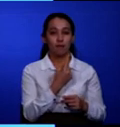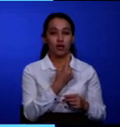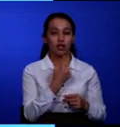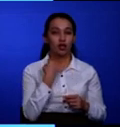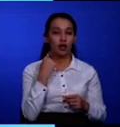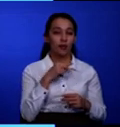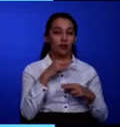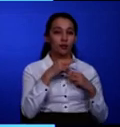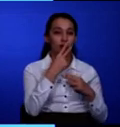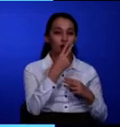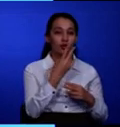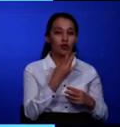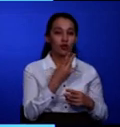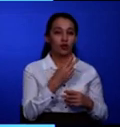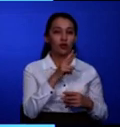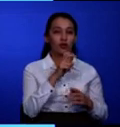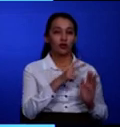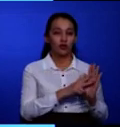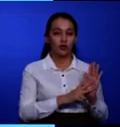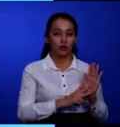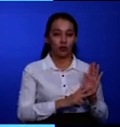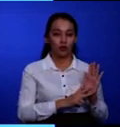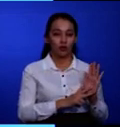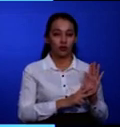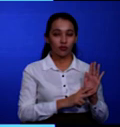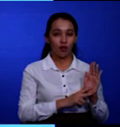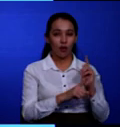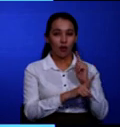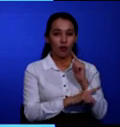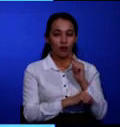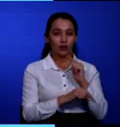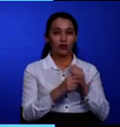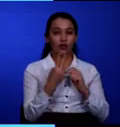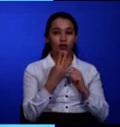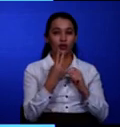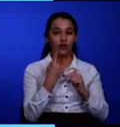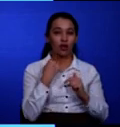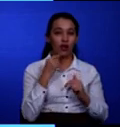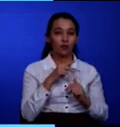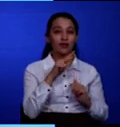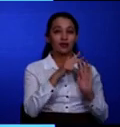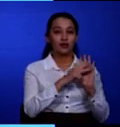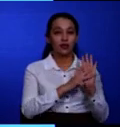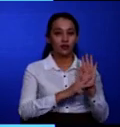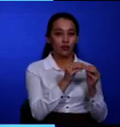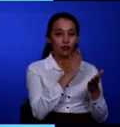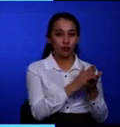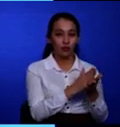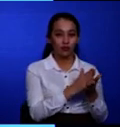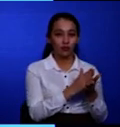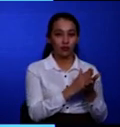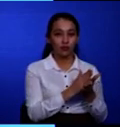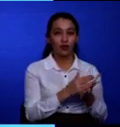kerak. Birinchi qo'shiluvchi 280, 280 ning oxirgi ikkita raqami bu 80, ya'ni 8 ta o'nlik.